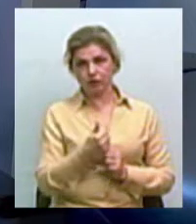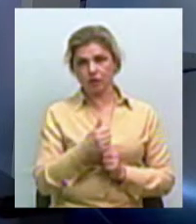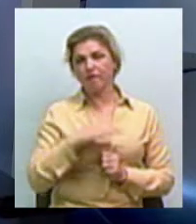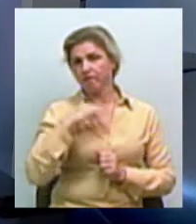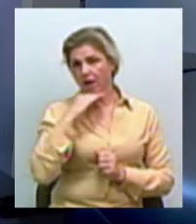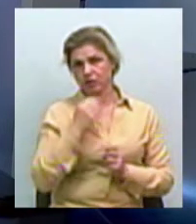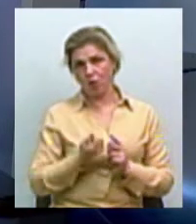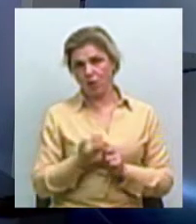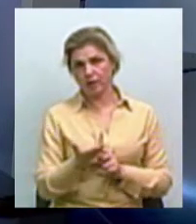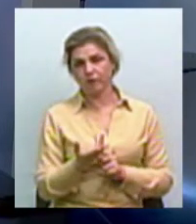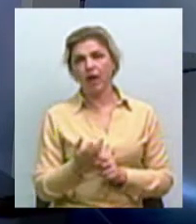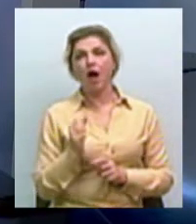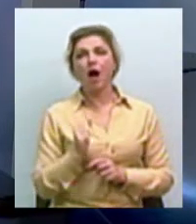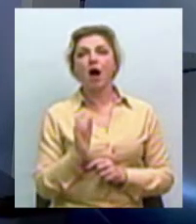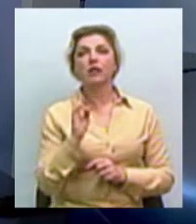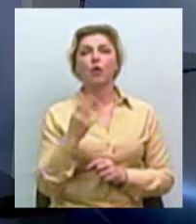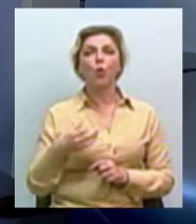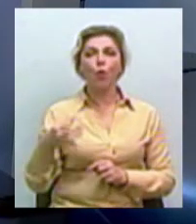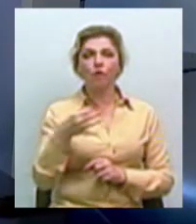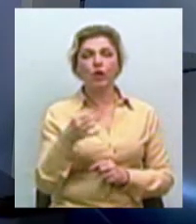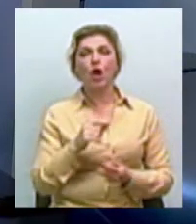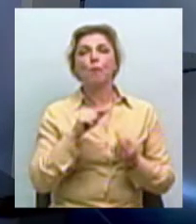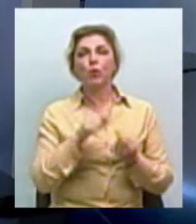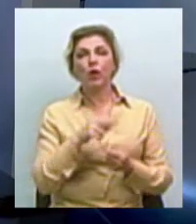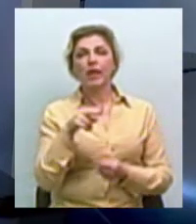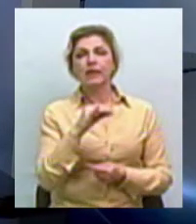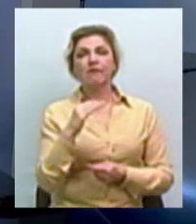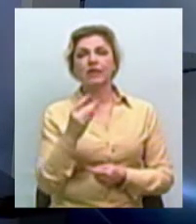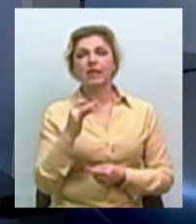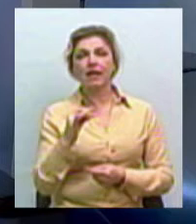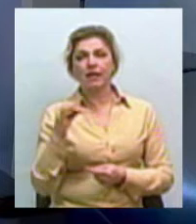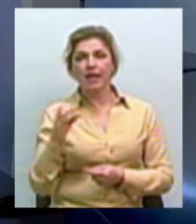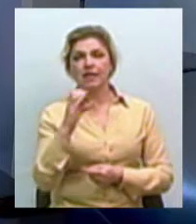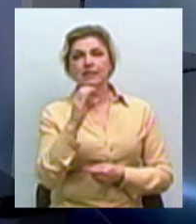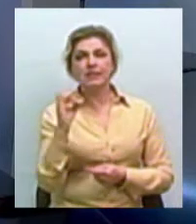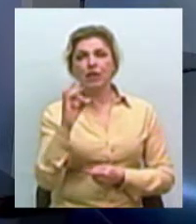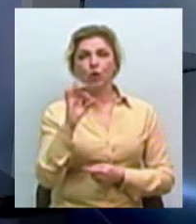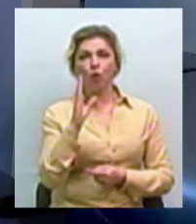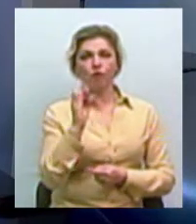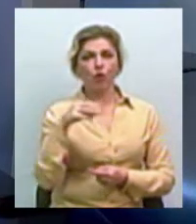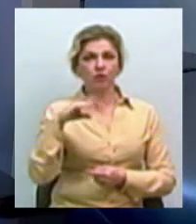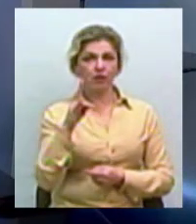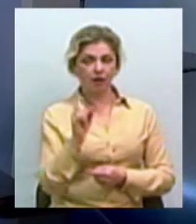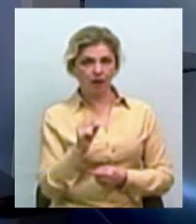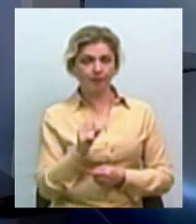в нашій області протидифтеритної сироватки? З сивороткою питання, звісно, у нас